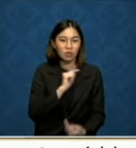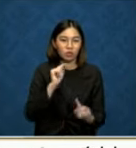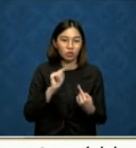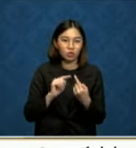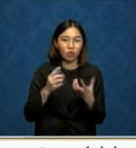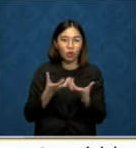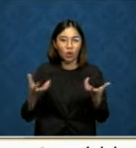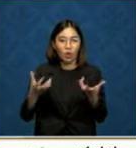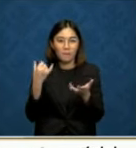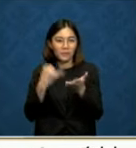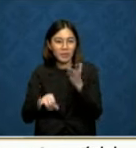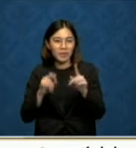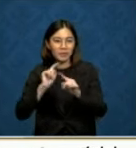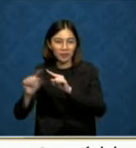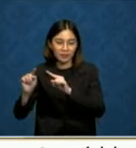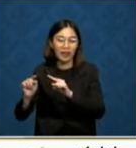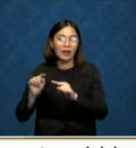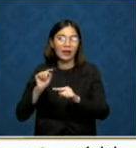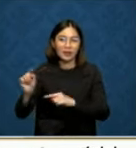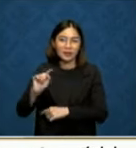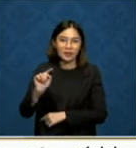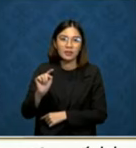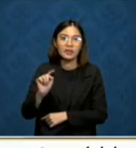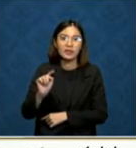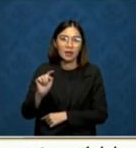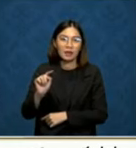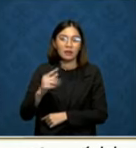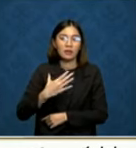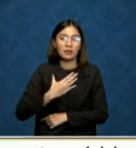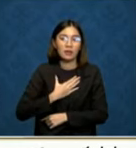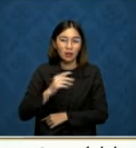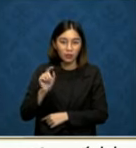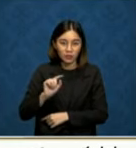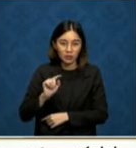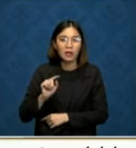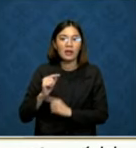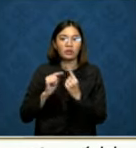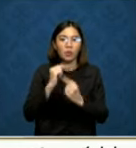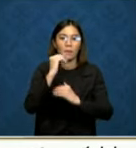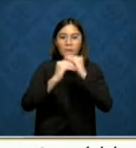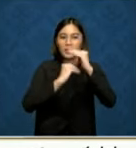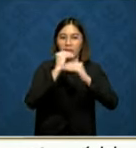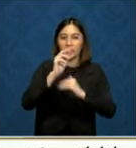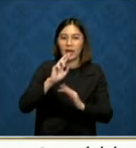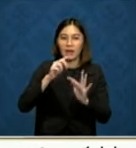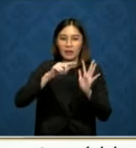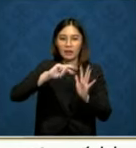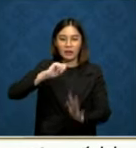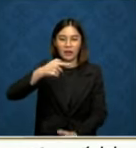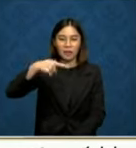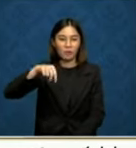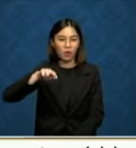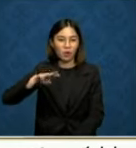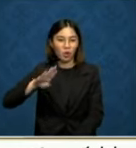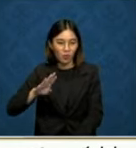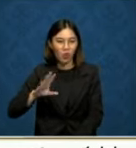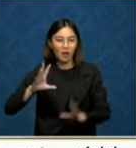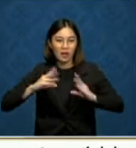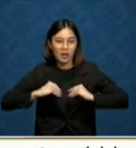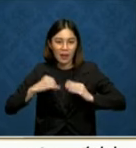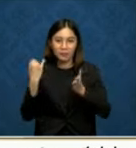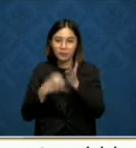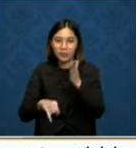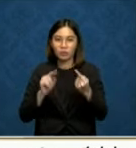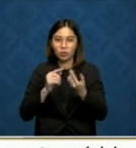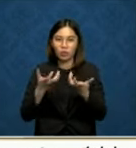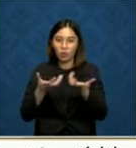รุยบ teor pitchซึอัี้ก็เป็นจุดที่ทำให้เราเอง ได้พัฒนาร่างพระรชบัหยดความรับผดเพอความจำรุดบ